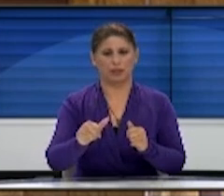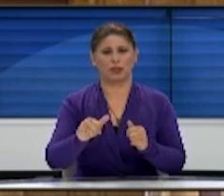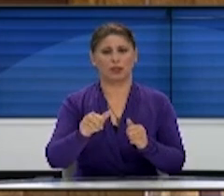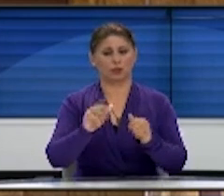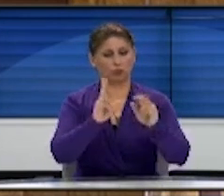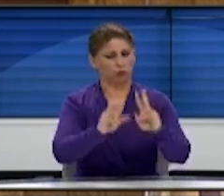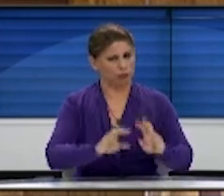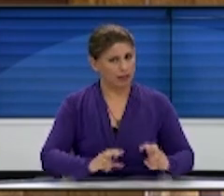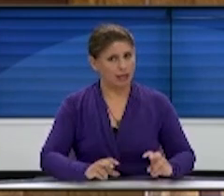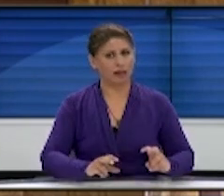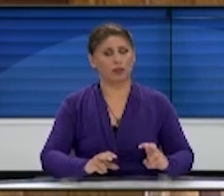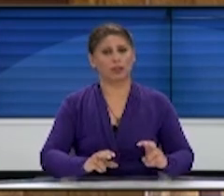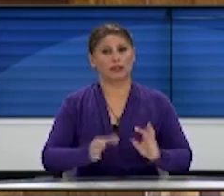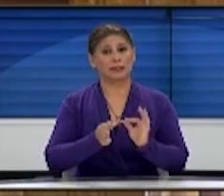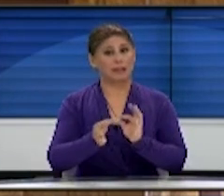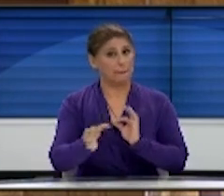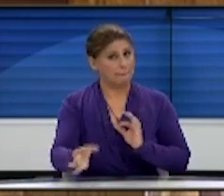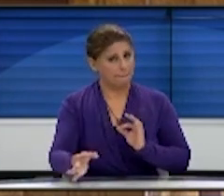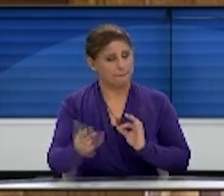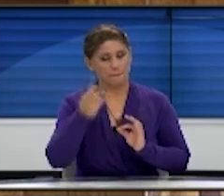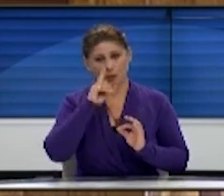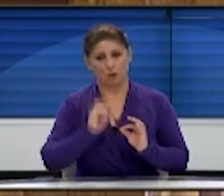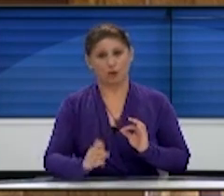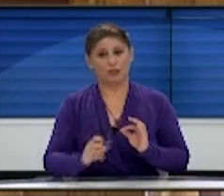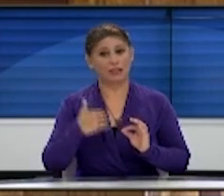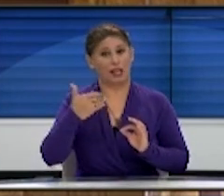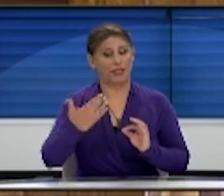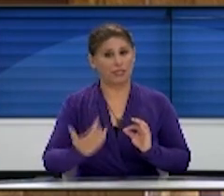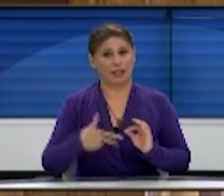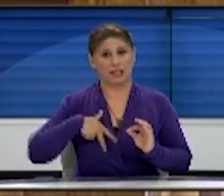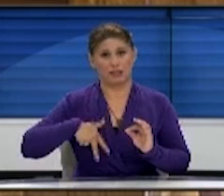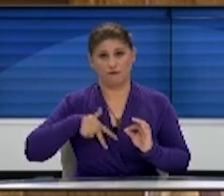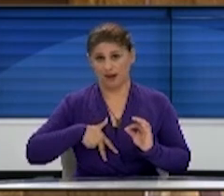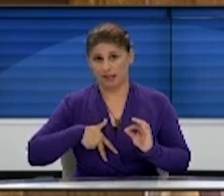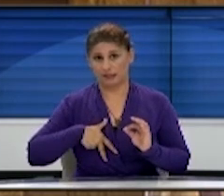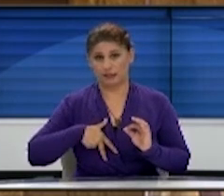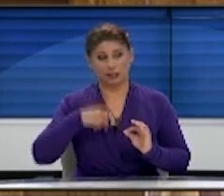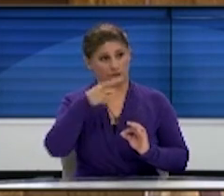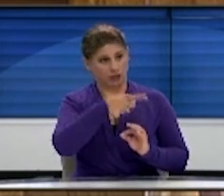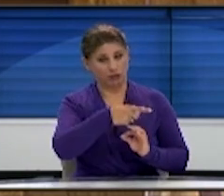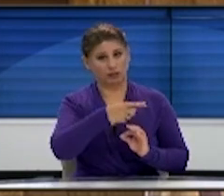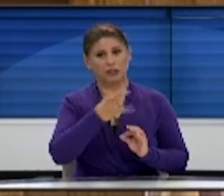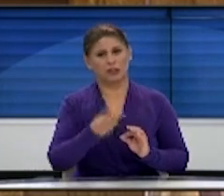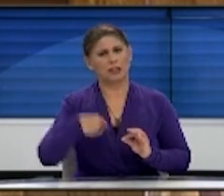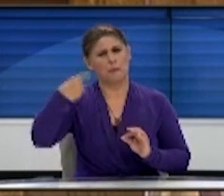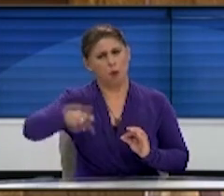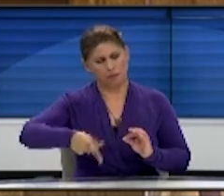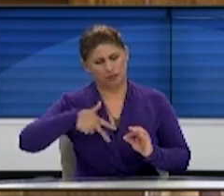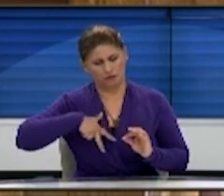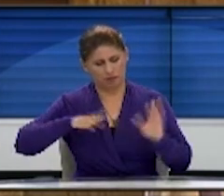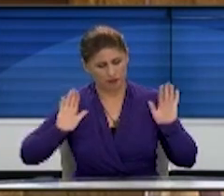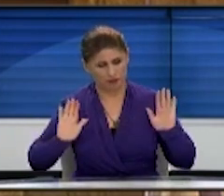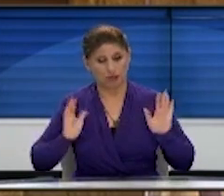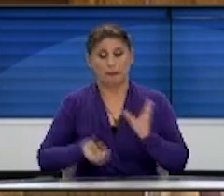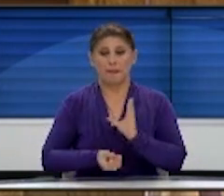τους ελέγχους, τα μέτρα που υποχρεωτικά θα παίρνει η κυβέρνηση τούτη δω, είτε η επόμενη.